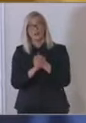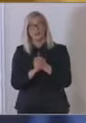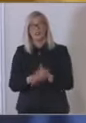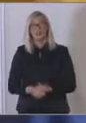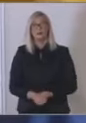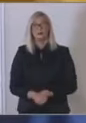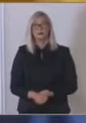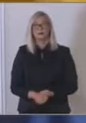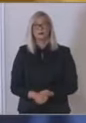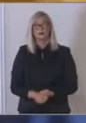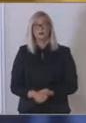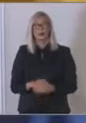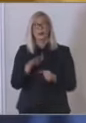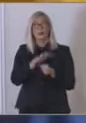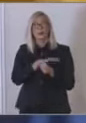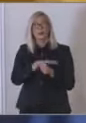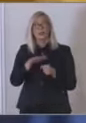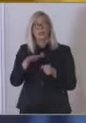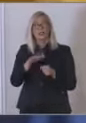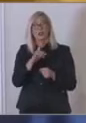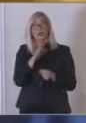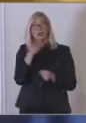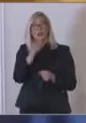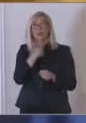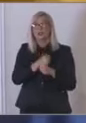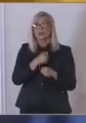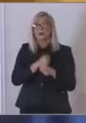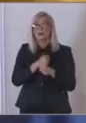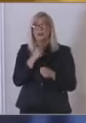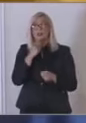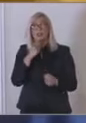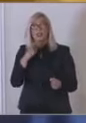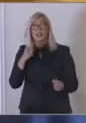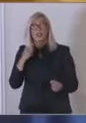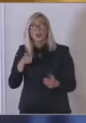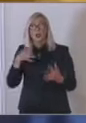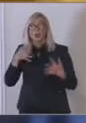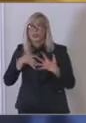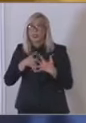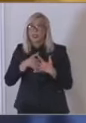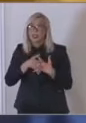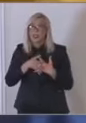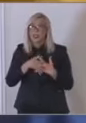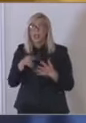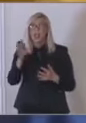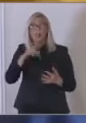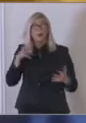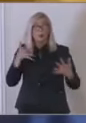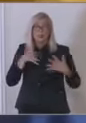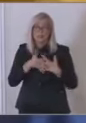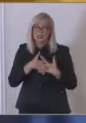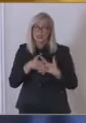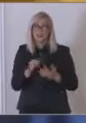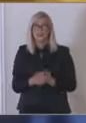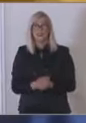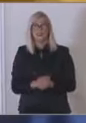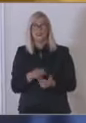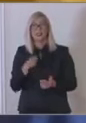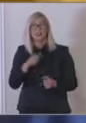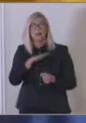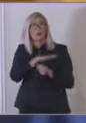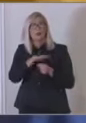avancimin e madh që keni bërë drejt integrimeve evropiane, edhe në zhvillimin e nismave